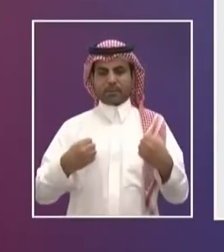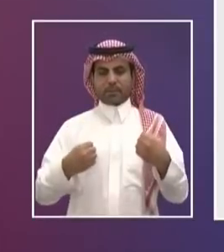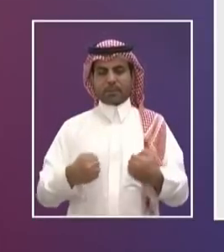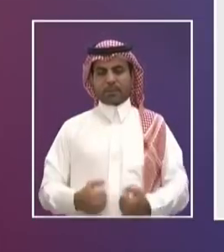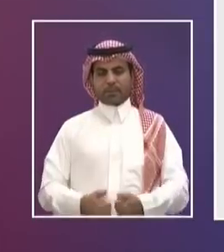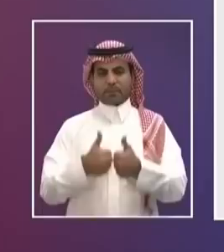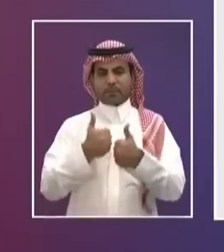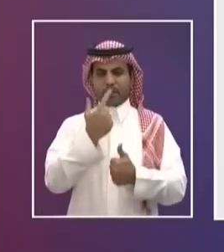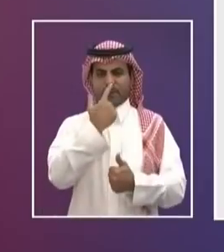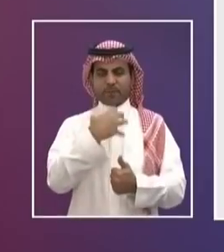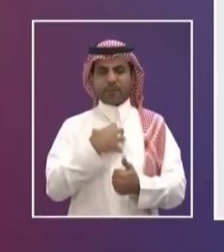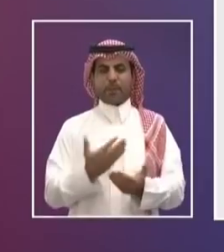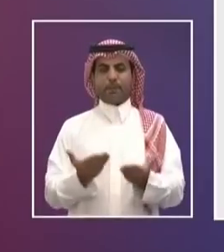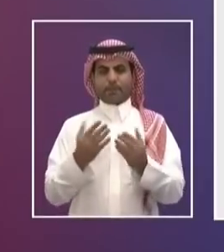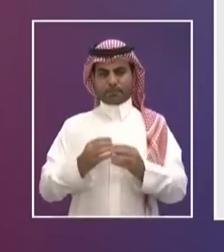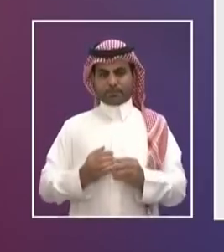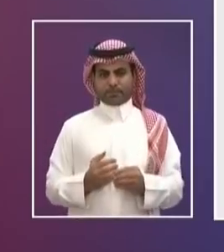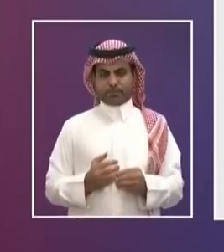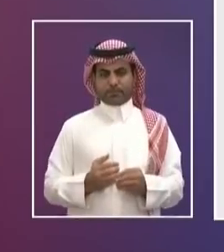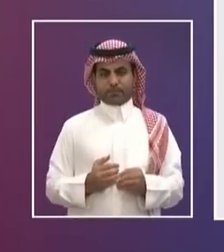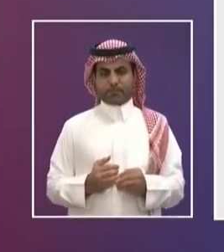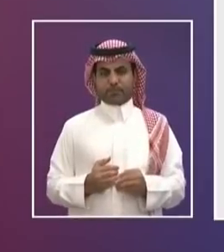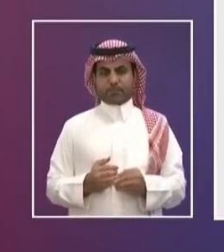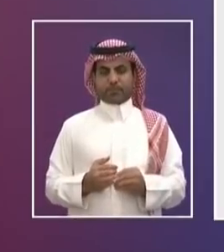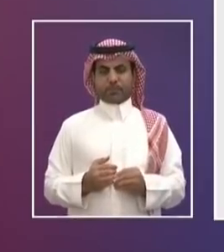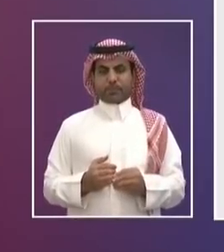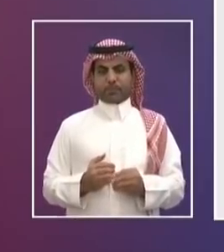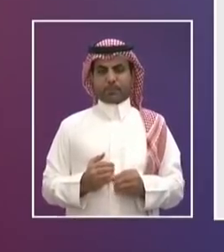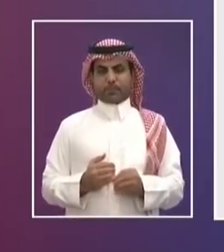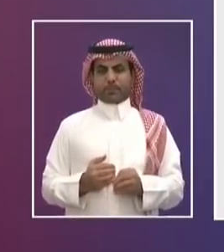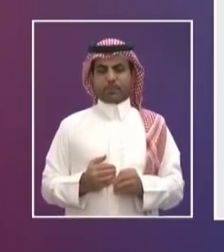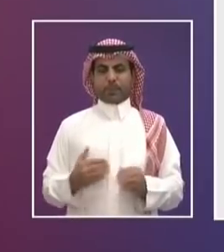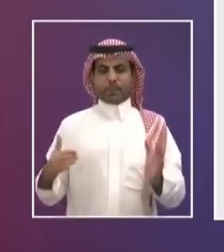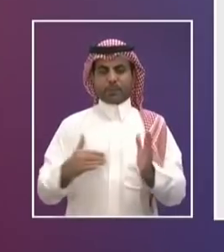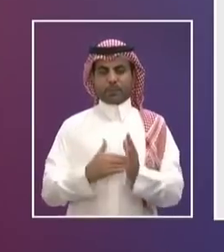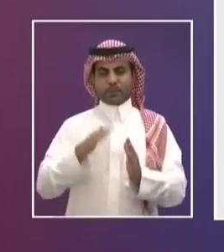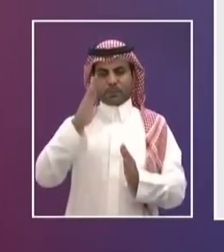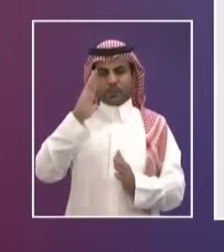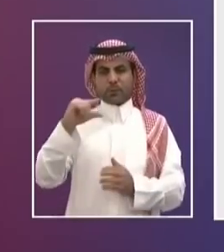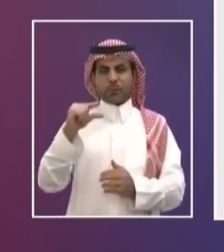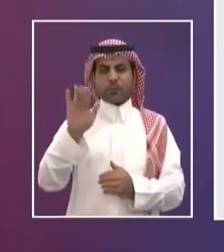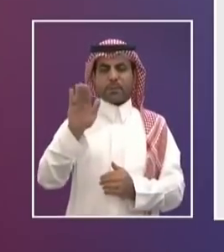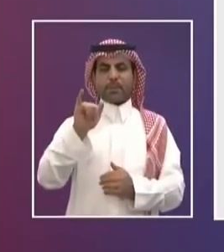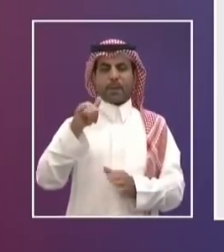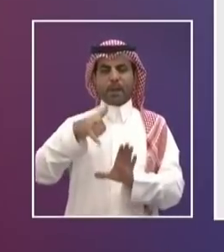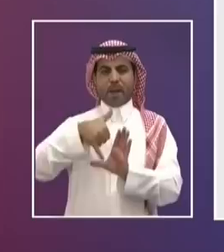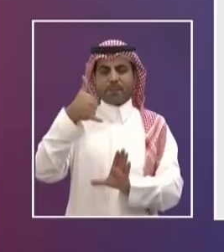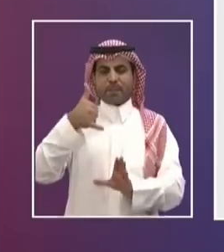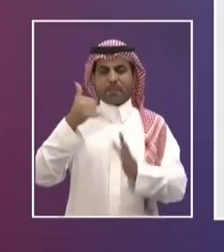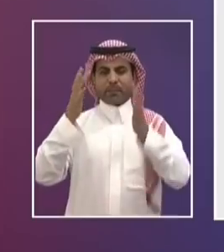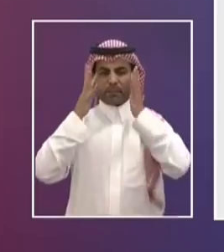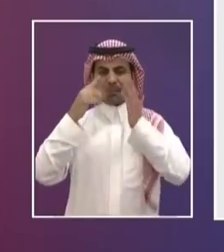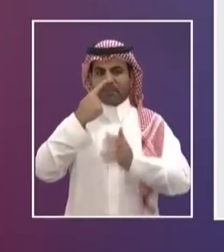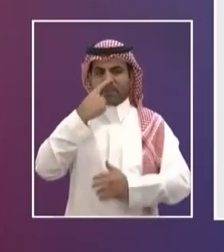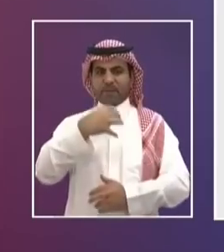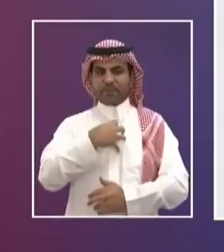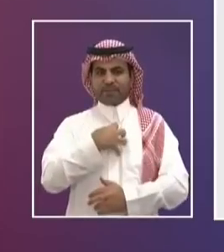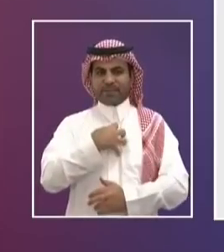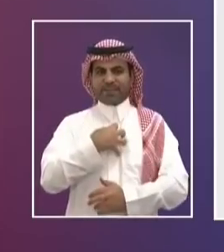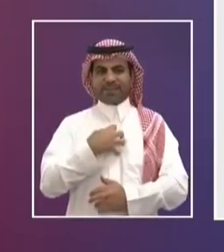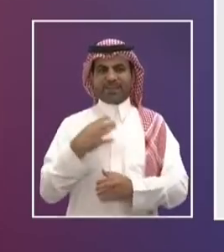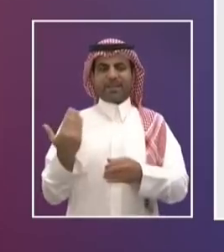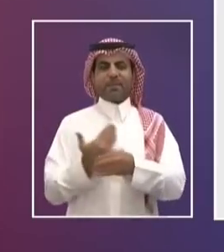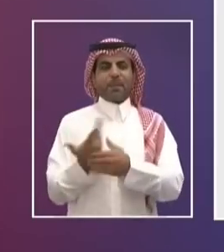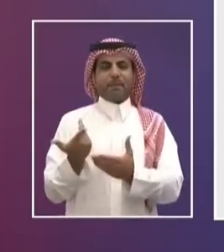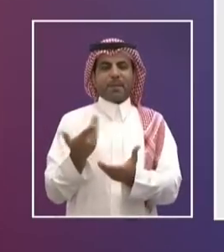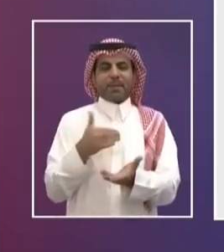وطمأنينة نفسية عالية. شكرا لكم. شكرا لك دكتورة سميرة الغامدي، استشاري الطب النفسي والمدير